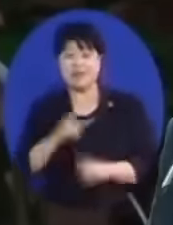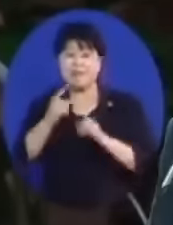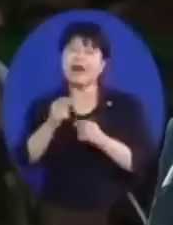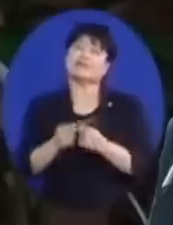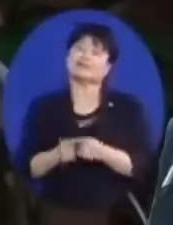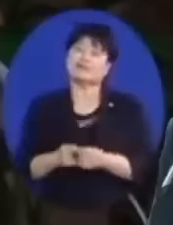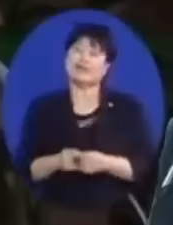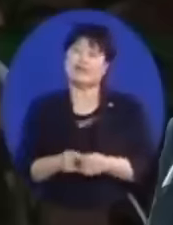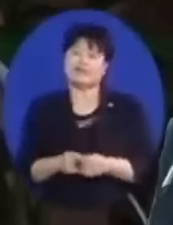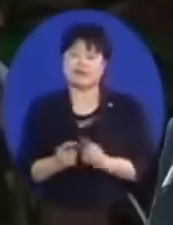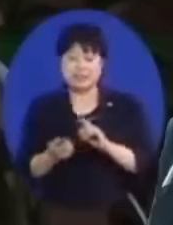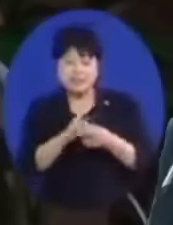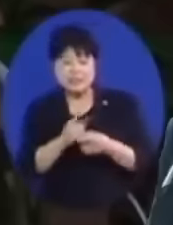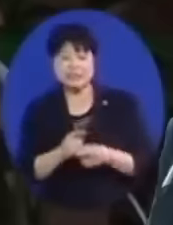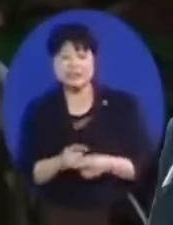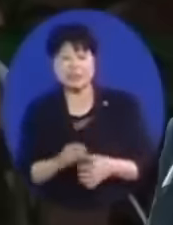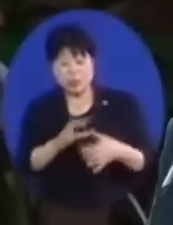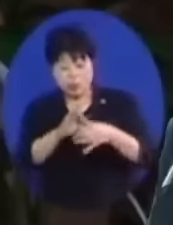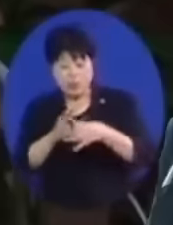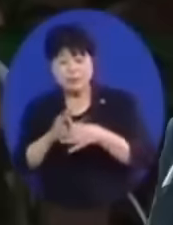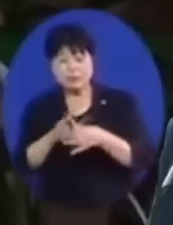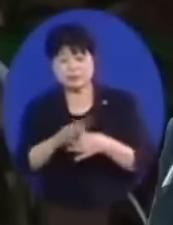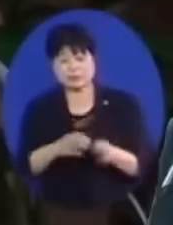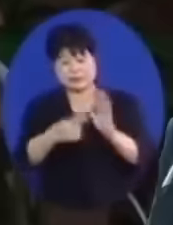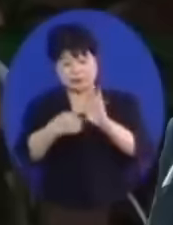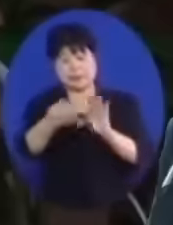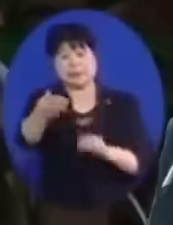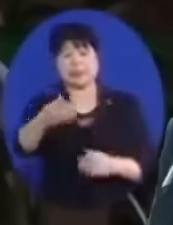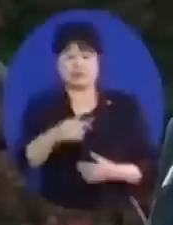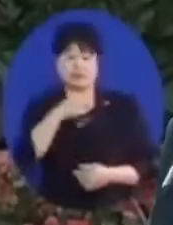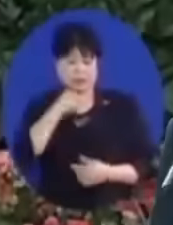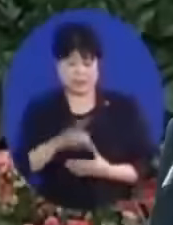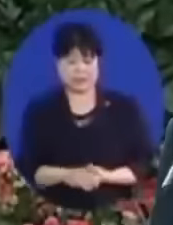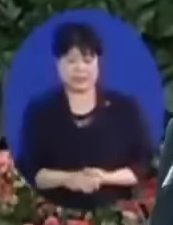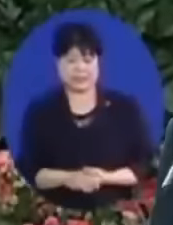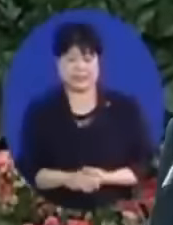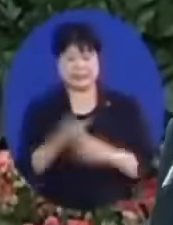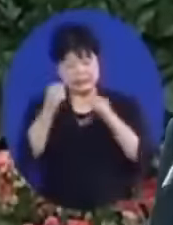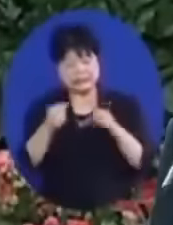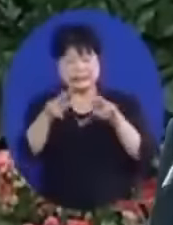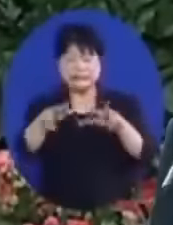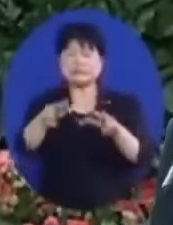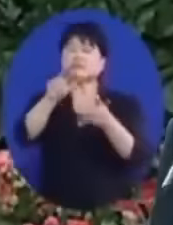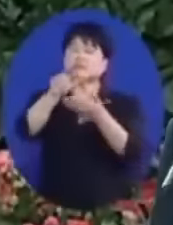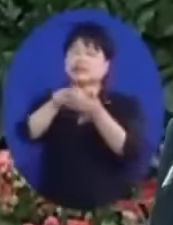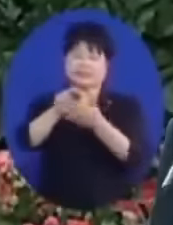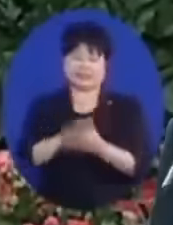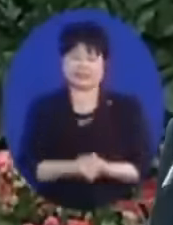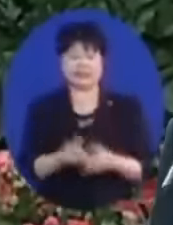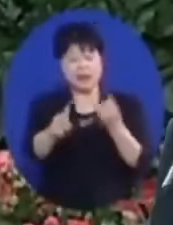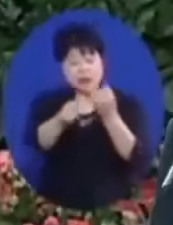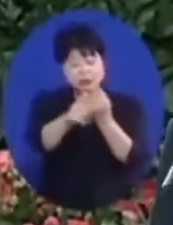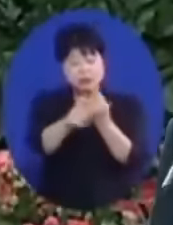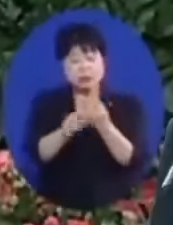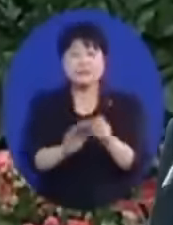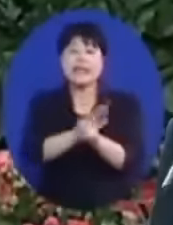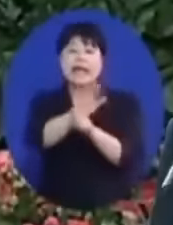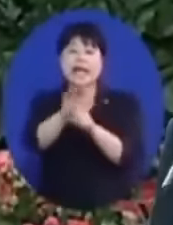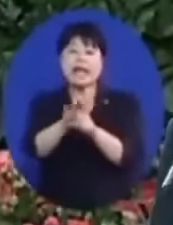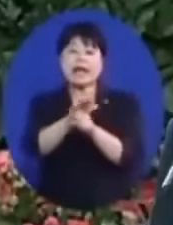뿐 서로 간에 애틋한 관심을 표현할 줄 모르는 것이 오늘날 우리의 삶인 것입니다. 우리는 부부 간의